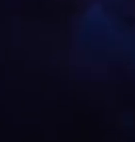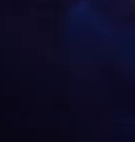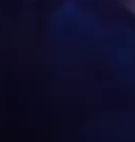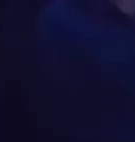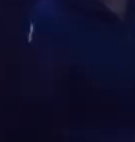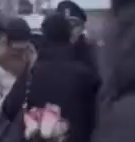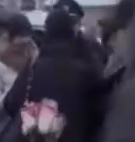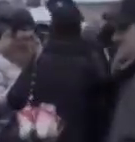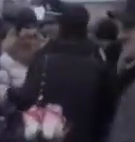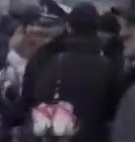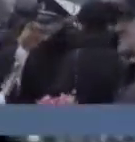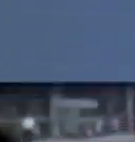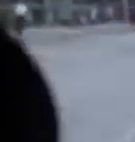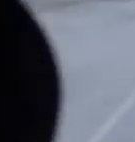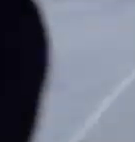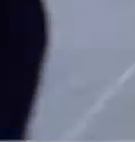Музика